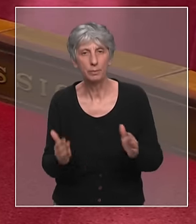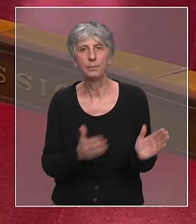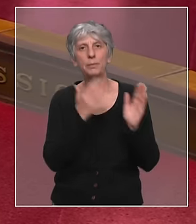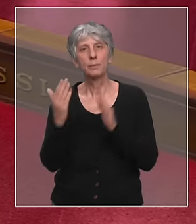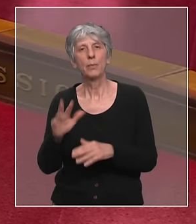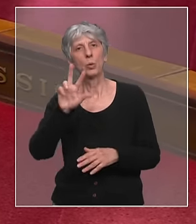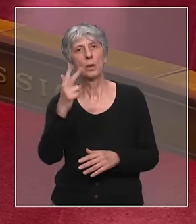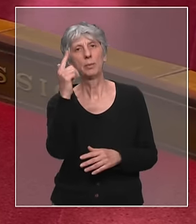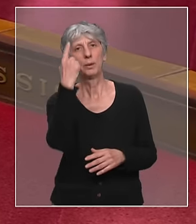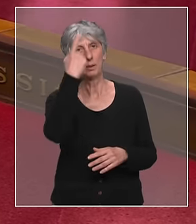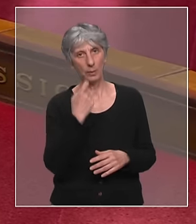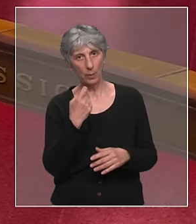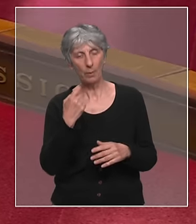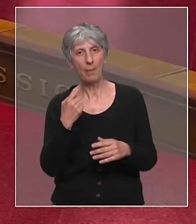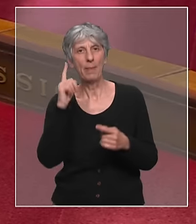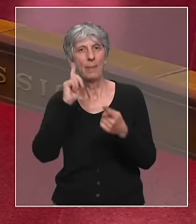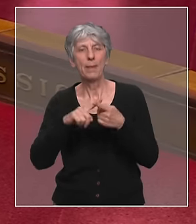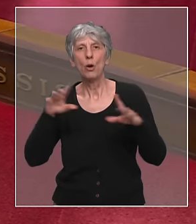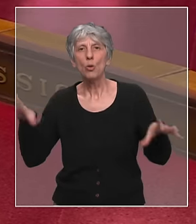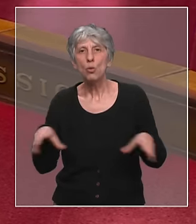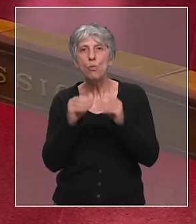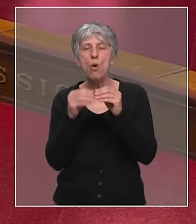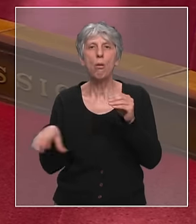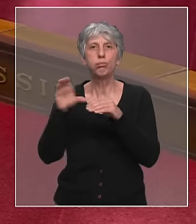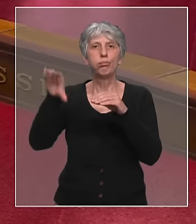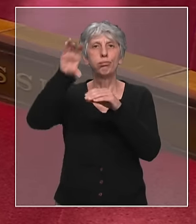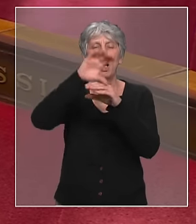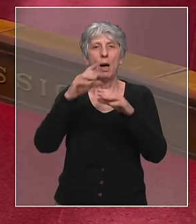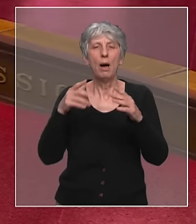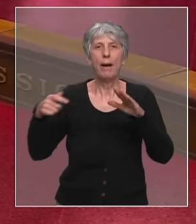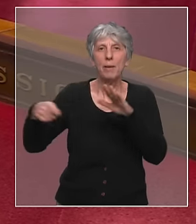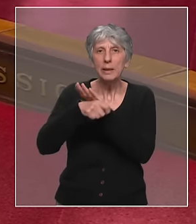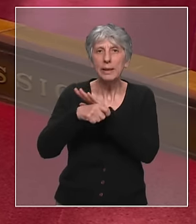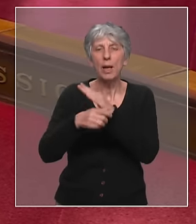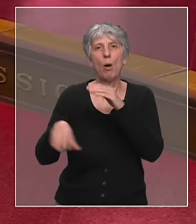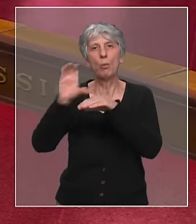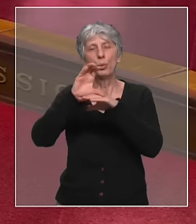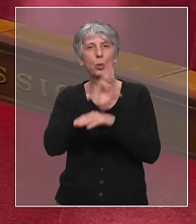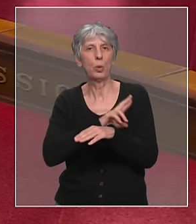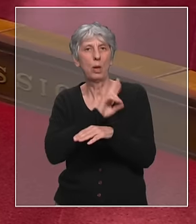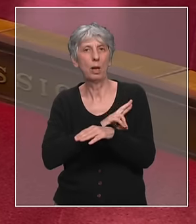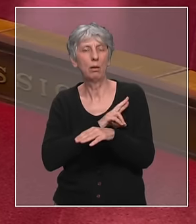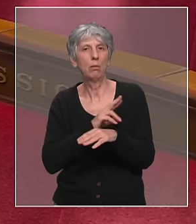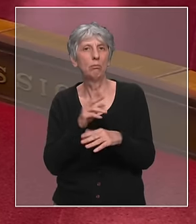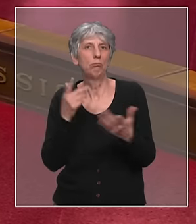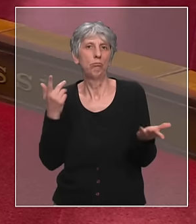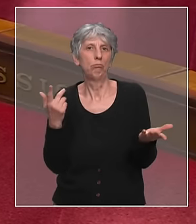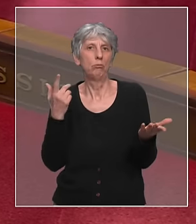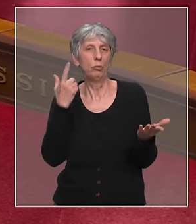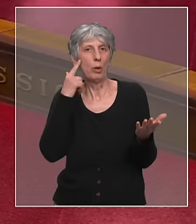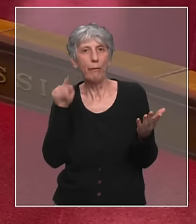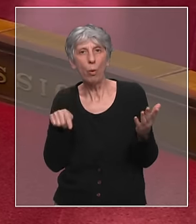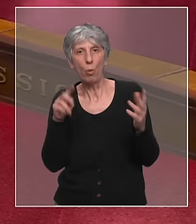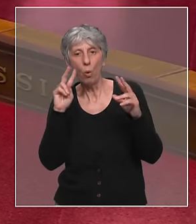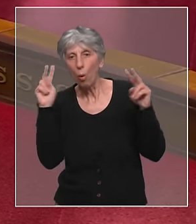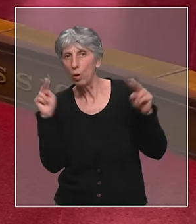que vous m'avez posée sur la question du cumul indemnité avec les retraites. Sur ce sujet-là, je pense qu'on doit tout pouvoir regarder. Je n'ai pas